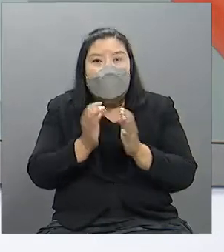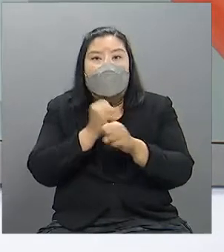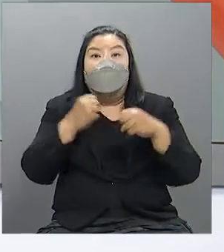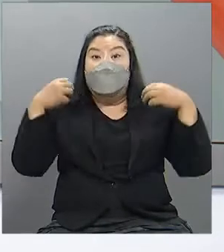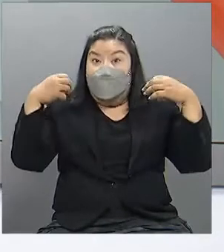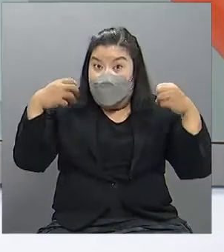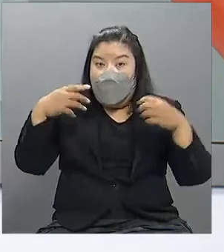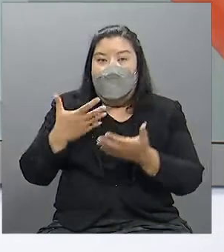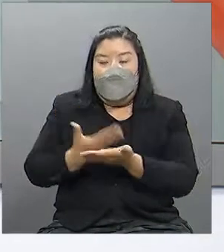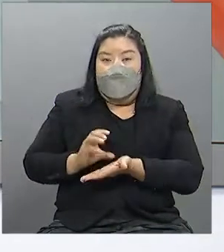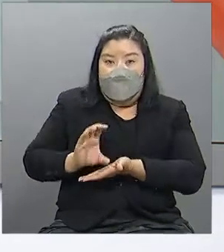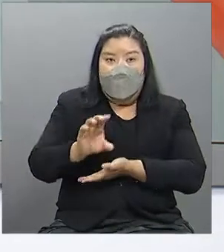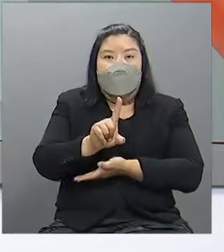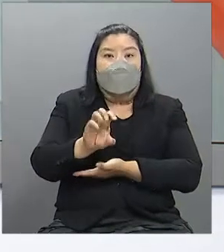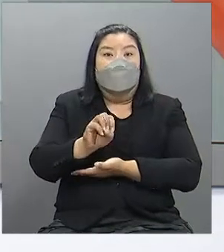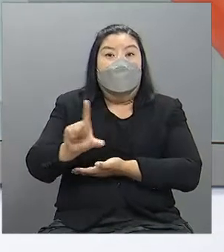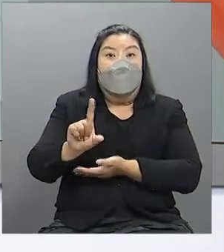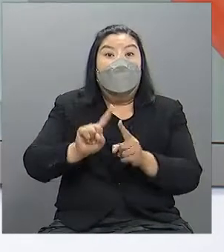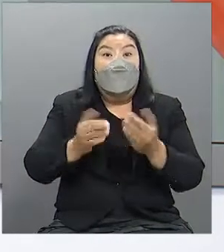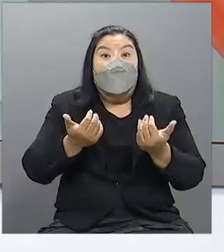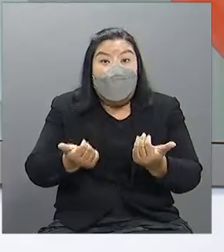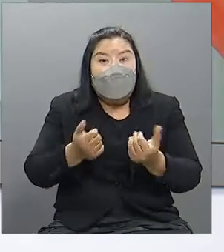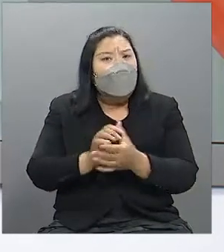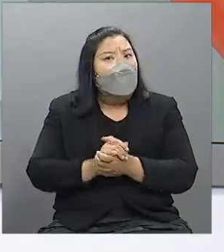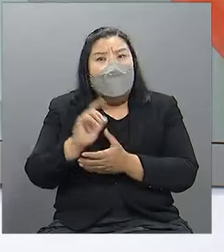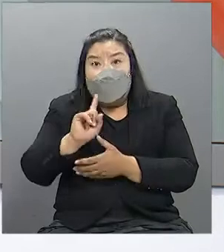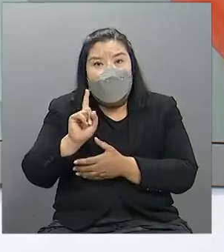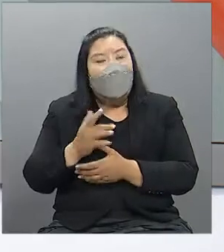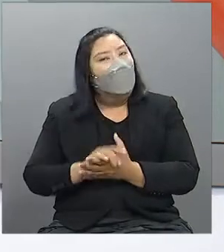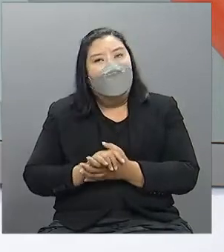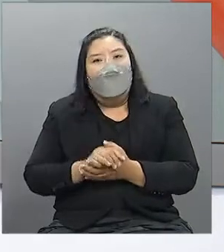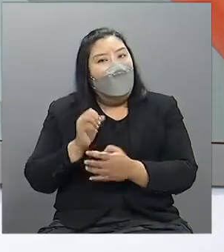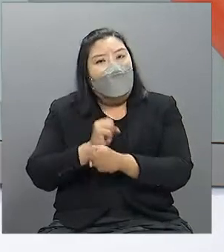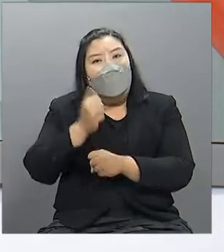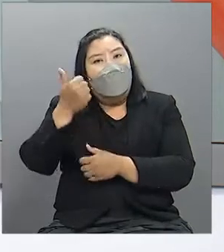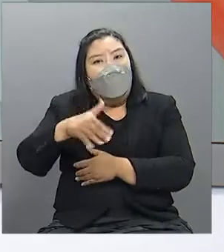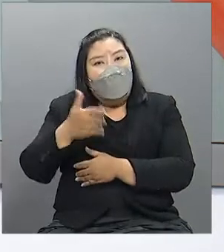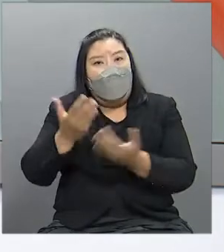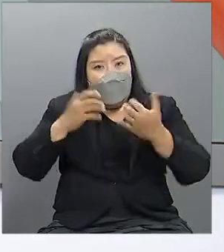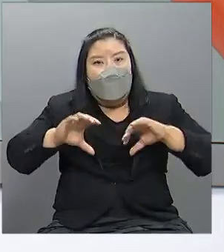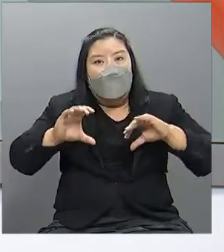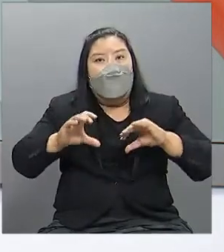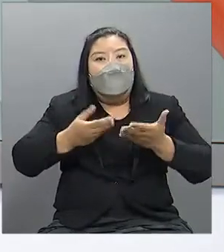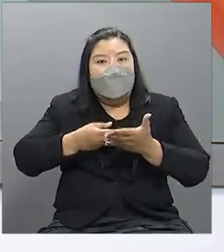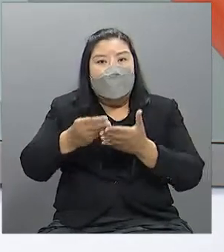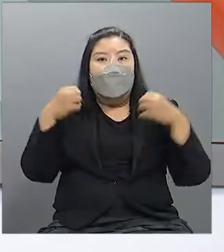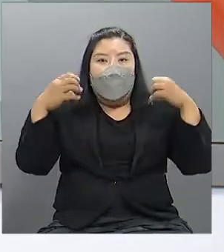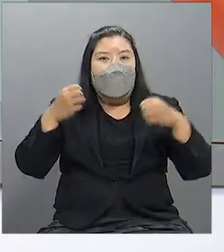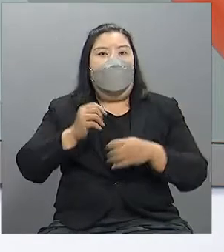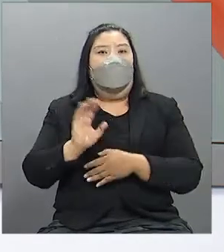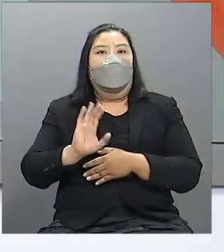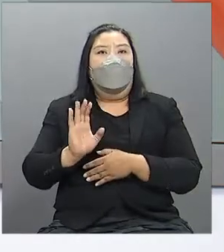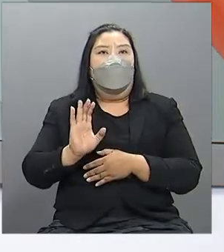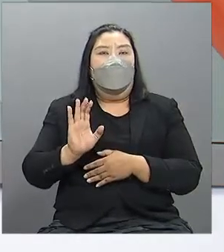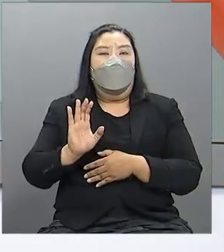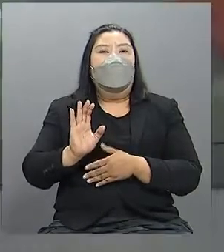เขาบอกว่าทุกวันนี้ยังไม่สามารถสร้างมูลค่าเพิ่มได้เนื่องจากรัฐไม่รับซื้อกระแสไฟฟ้าคุณพัศราจิตคำติดตามเ